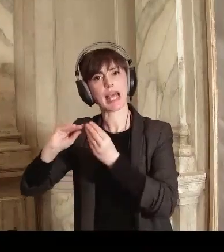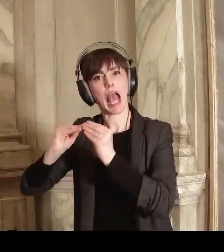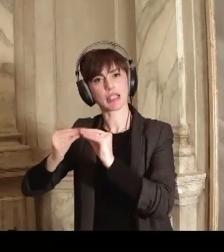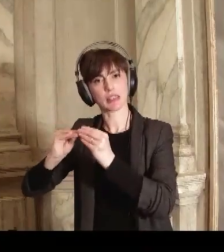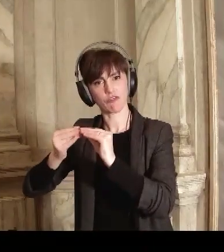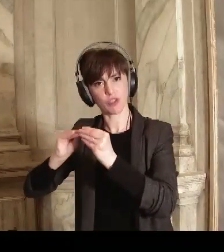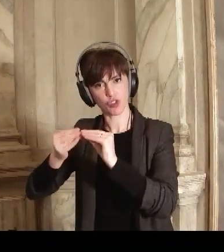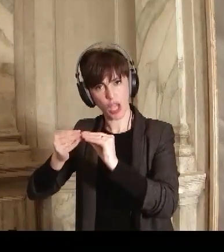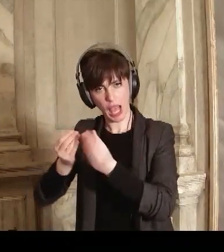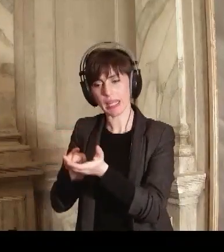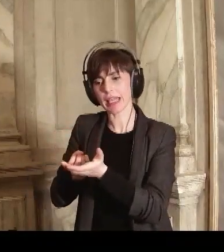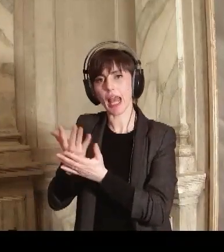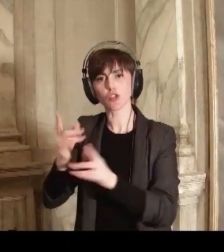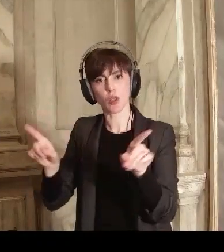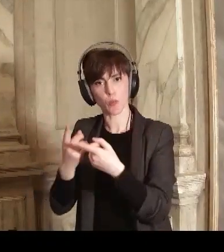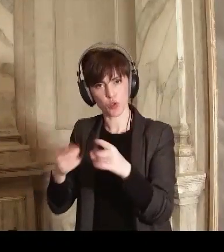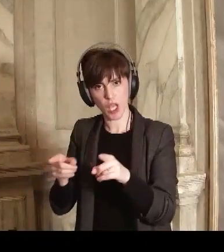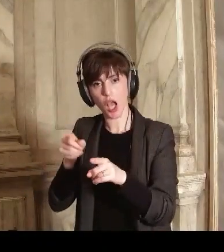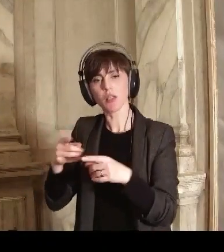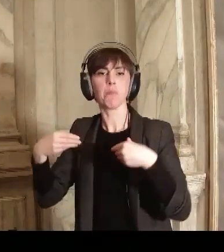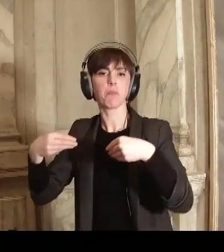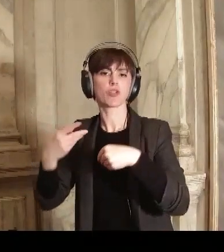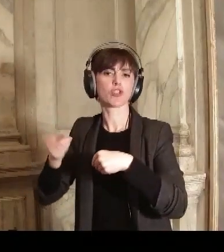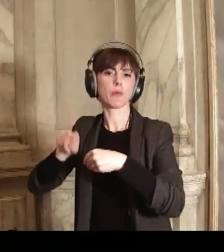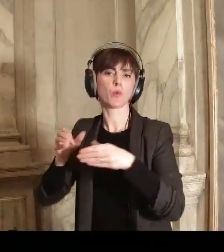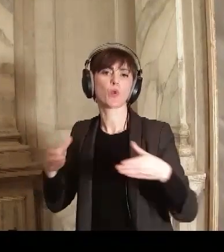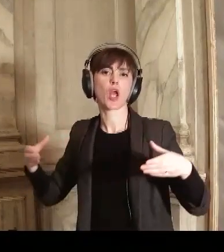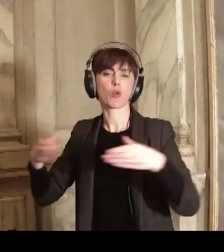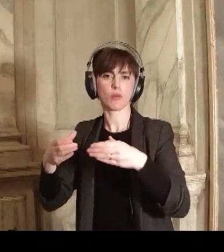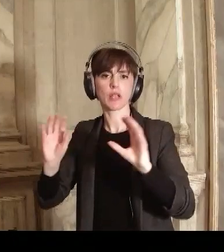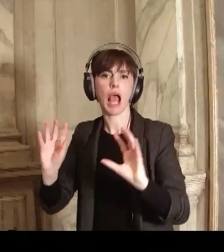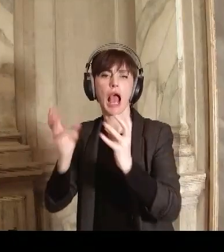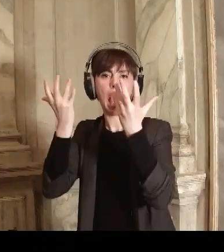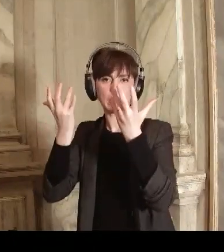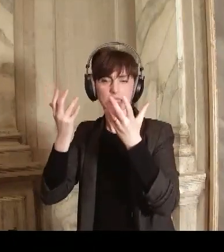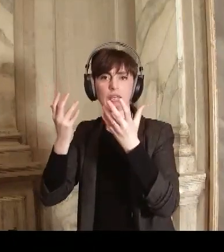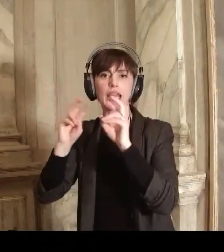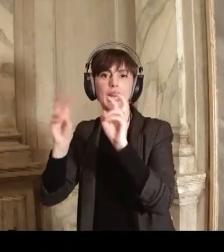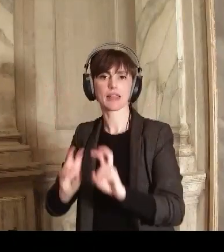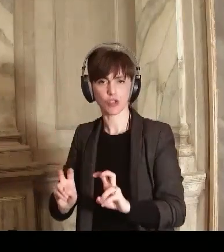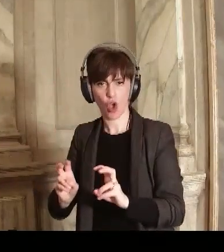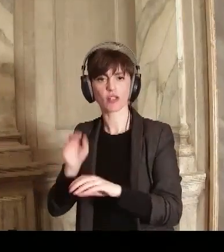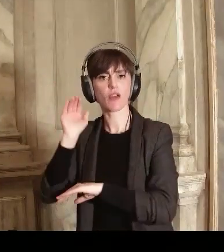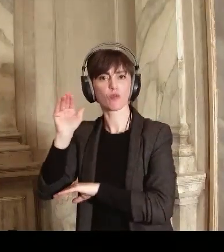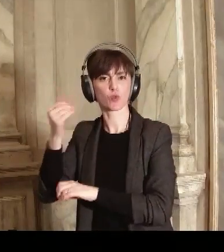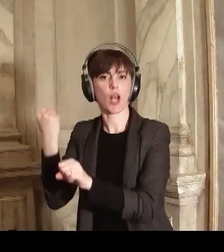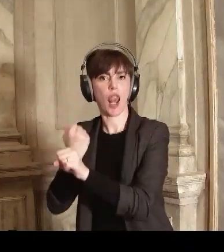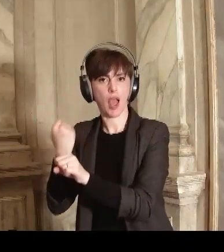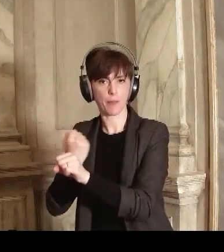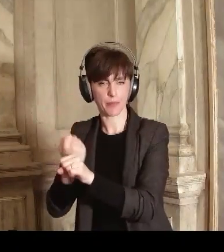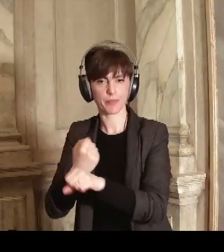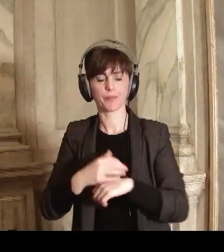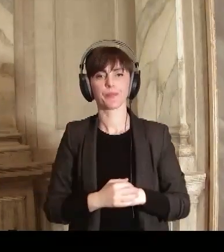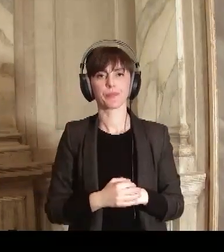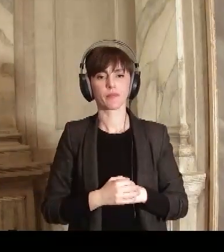anche parte del team di Ars Electronica Future Lab. L'insieme di queste presenze, l'insieme di queste